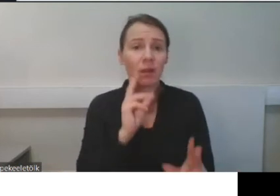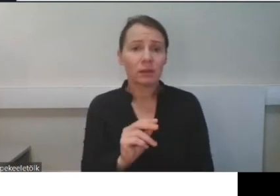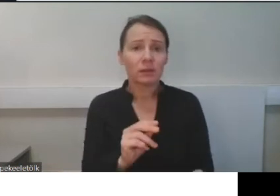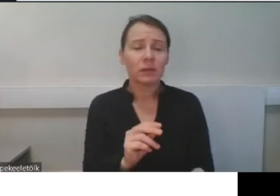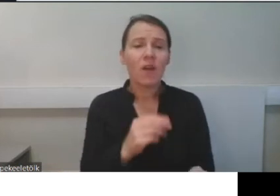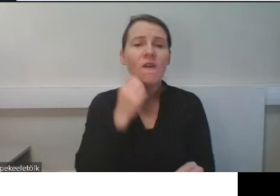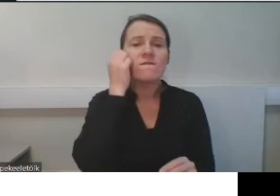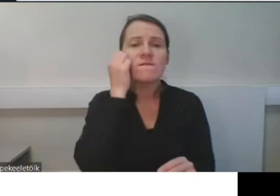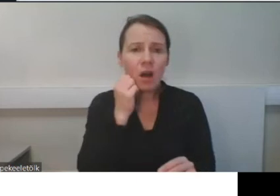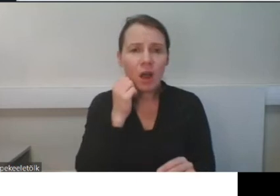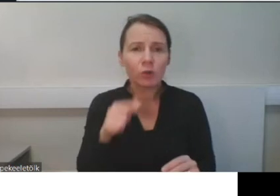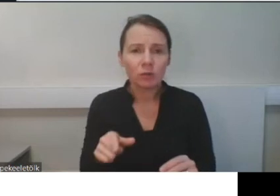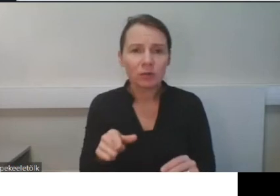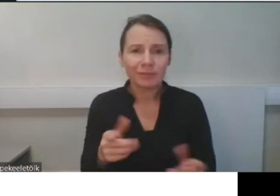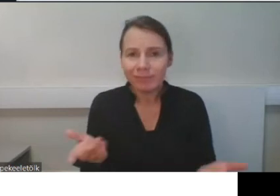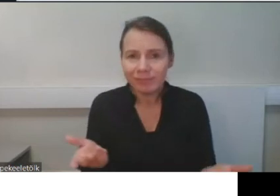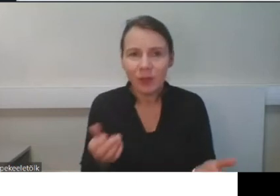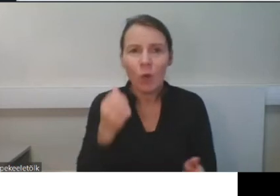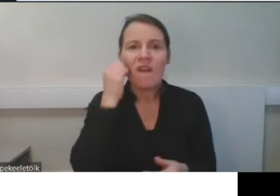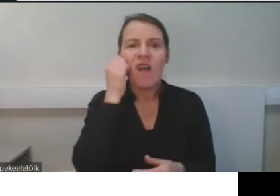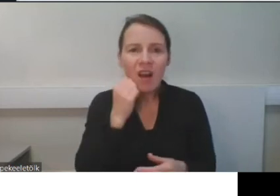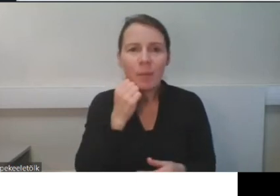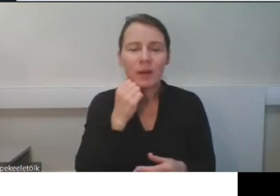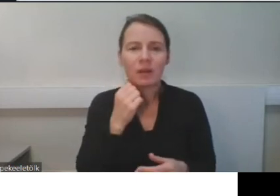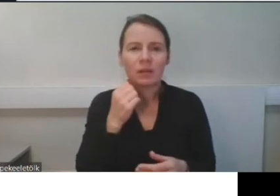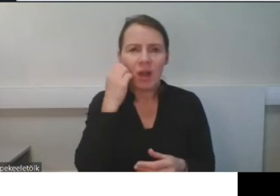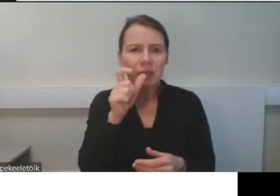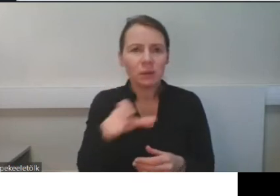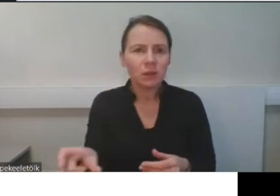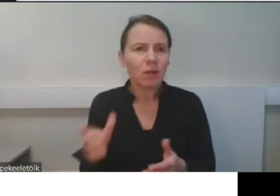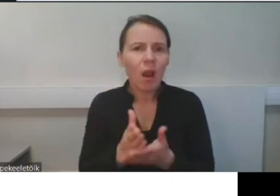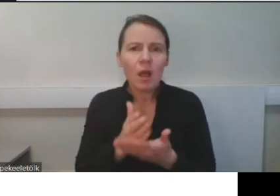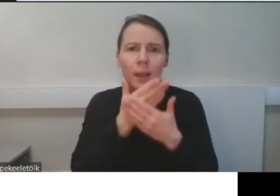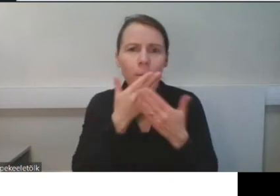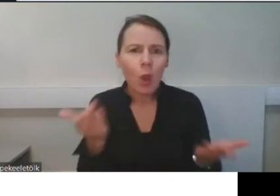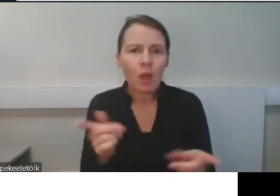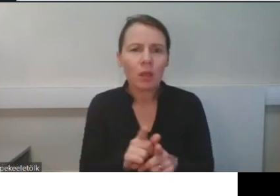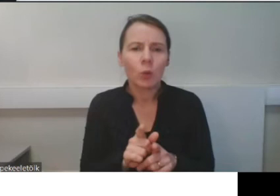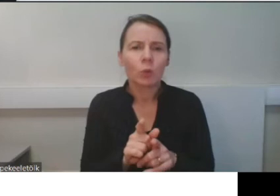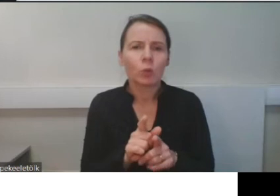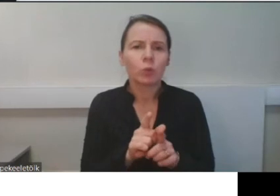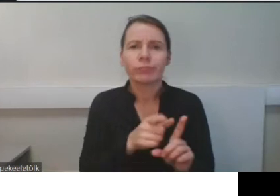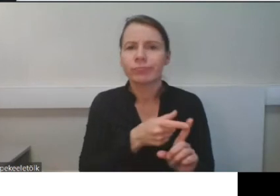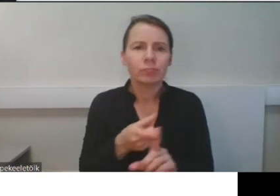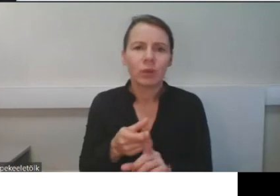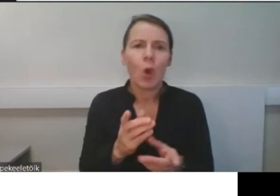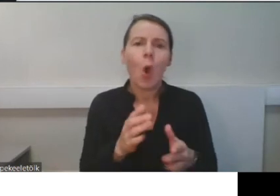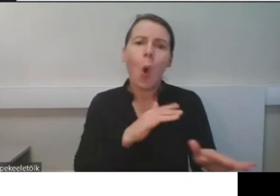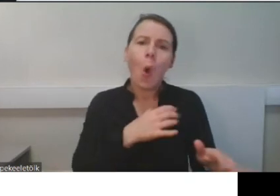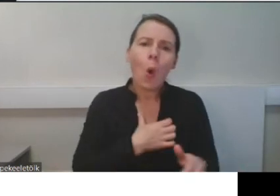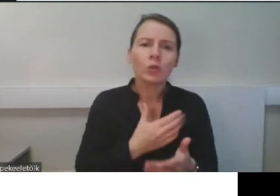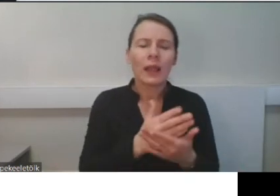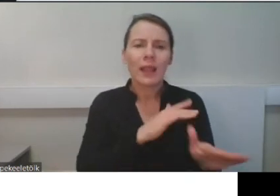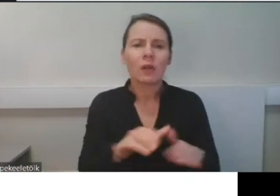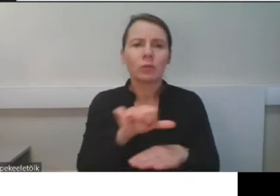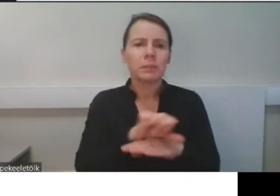oluliselt, aga osad neist ka, et nad on oluliselt piiratud. oma igapäevategevustes, mis tähendab seda,